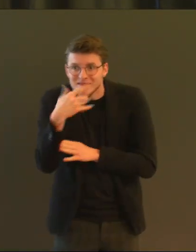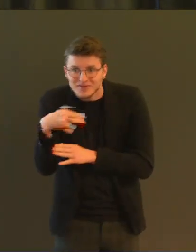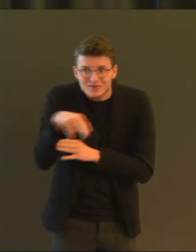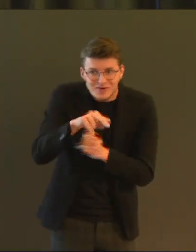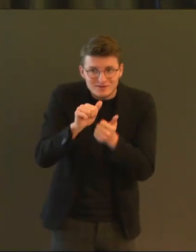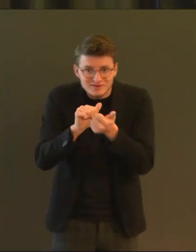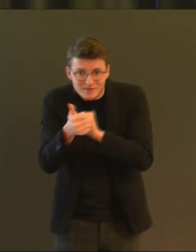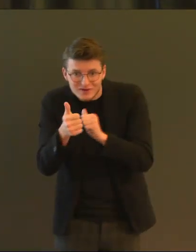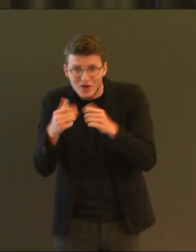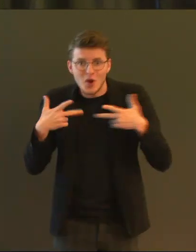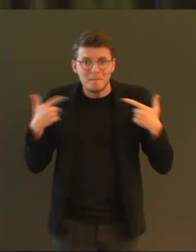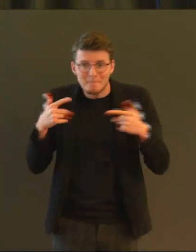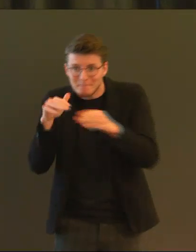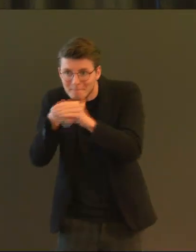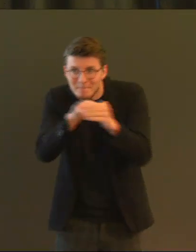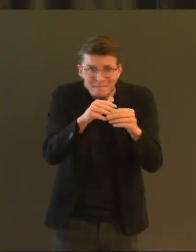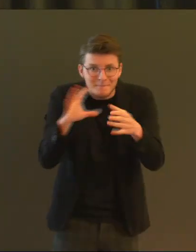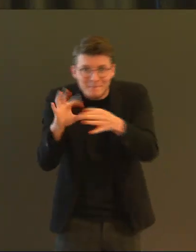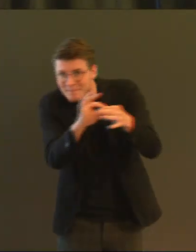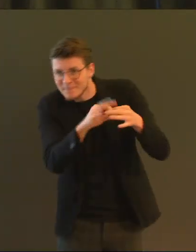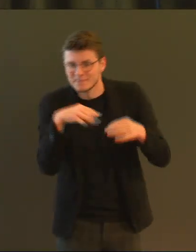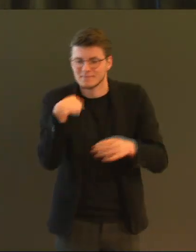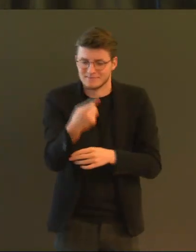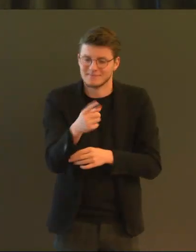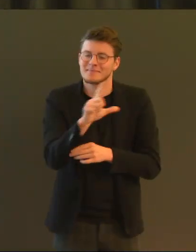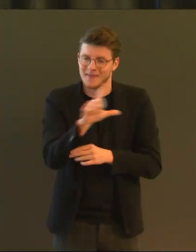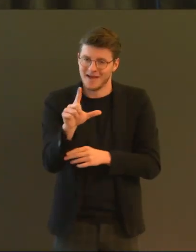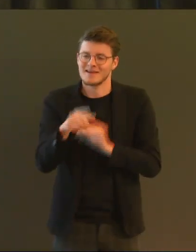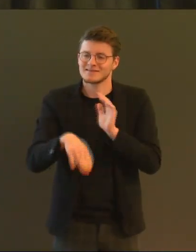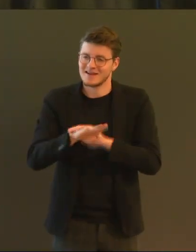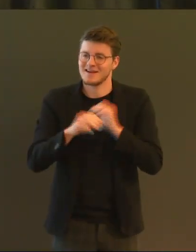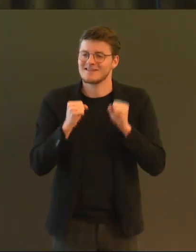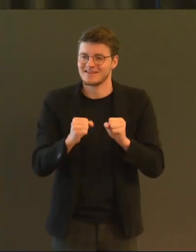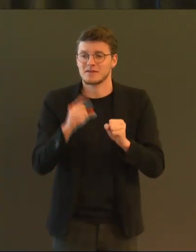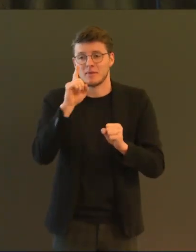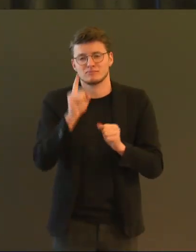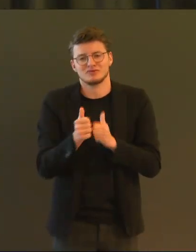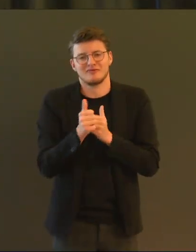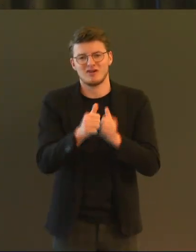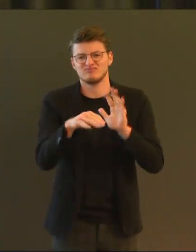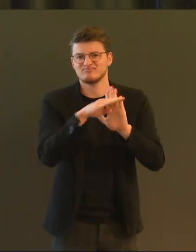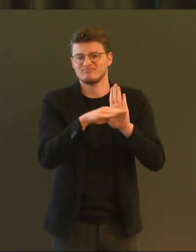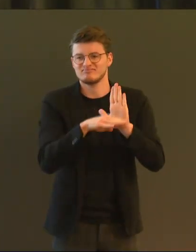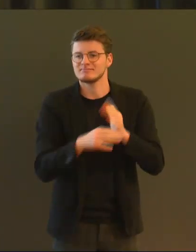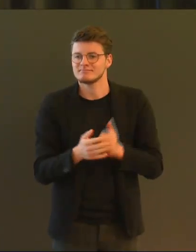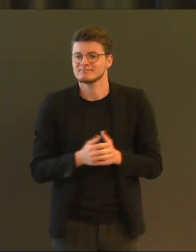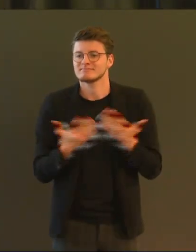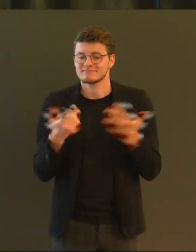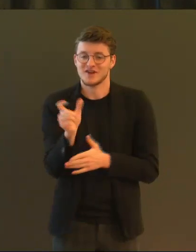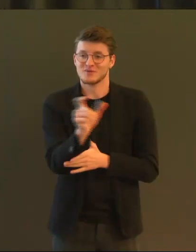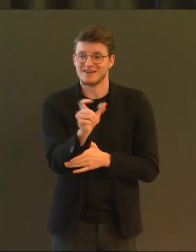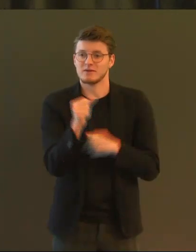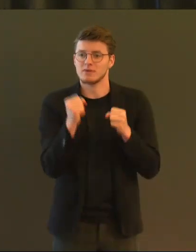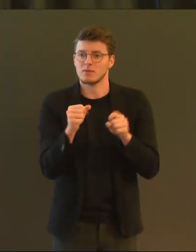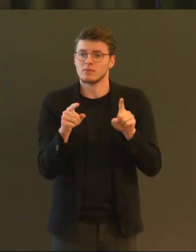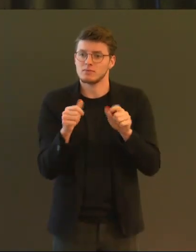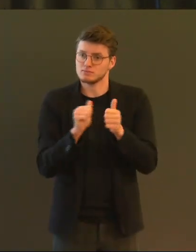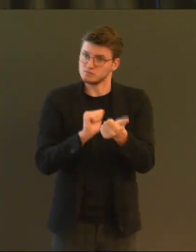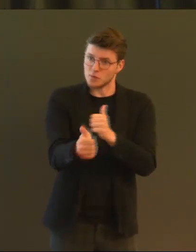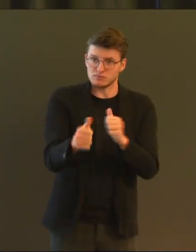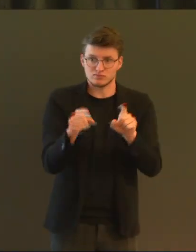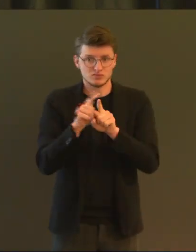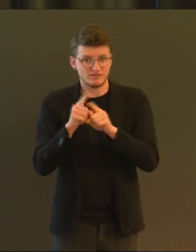vanaf maandag. Uiteraard met respect voor de geldende voorschriften. Dit weekend kan u, zoals de afgelopen